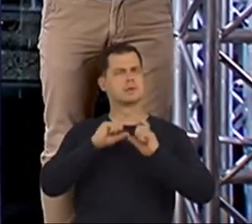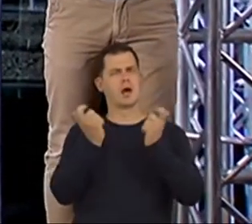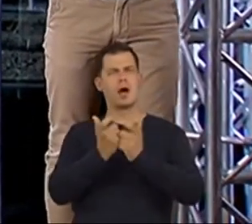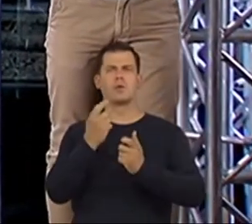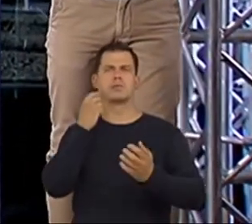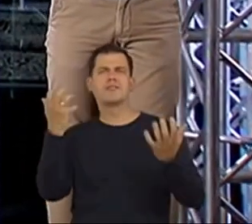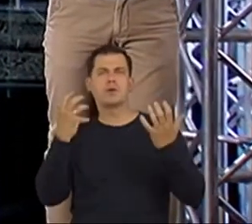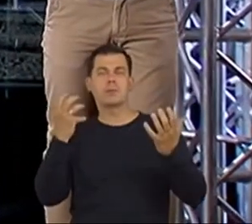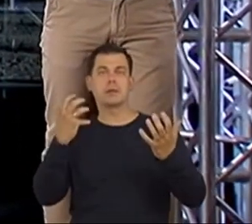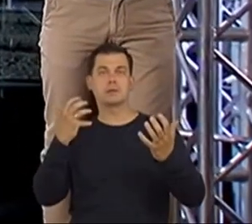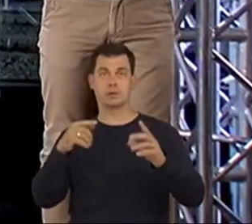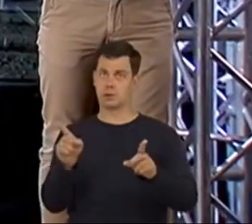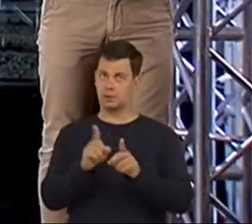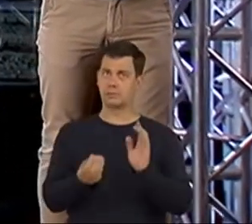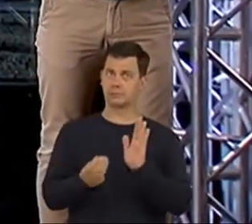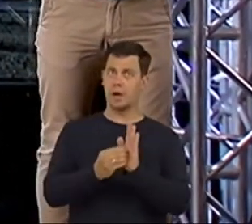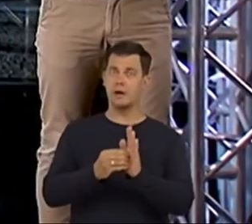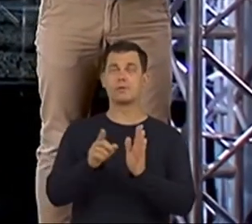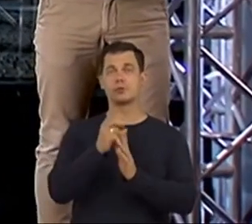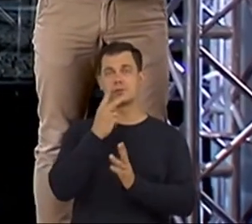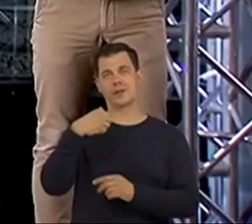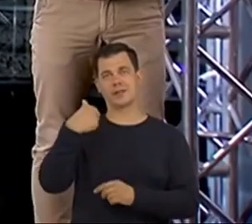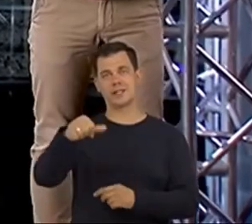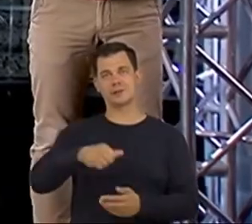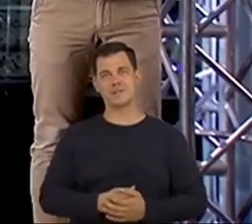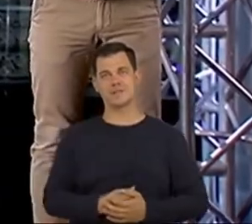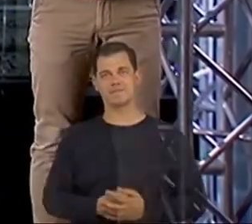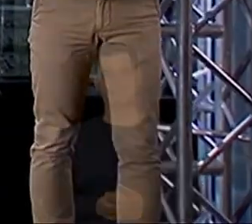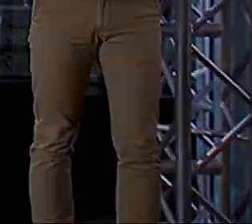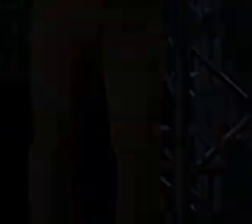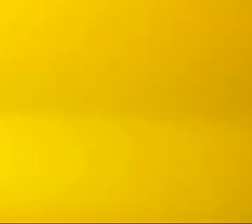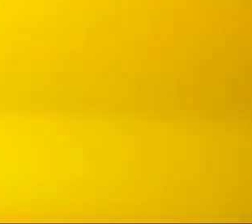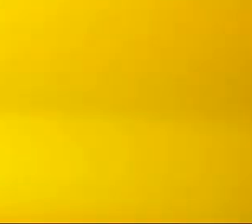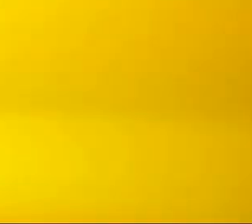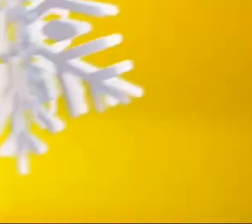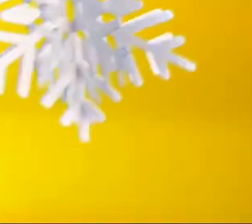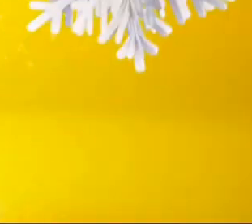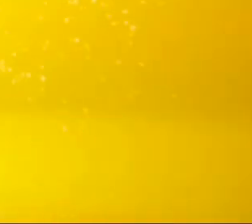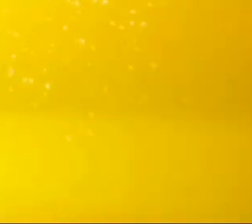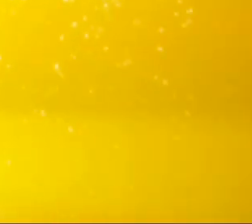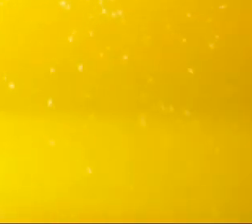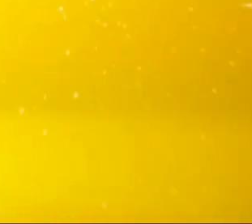pełen ciekawostek ze świata nauki. No i oczywiście do zobaczenia za tydzień.